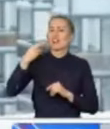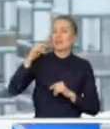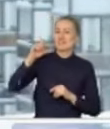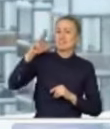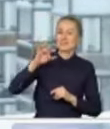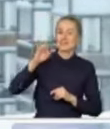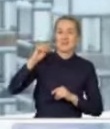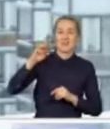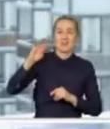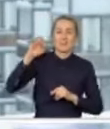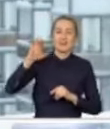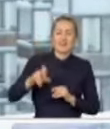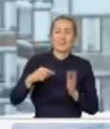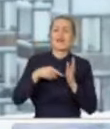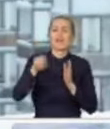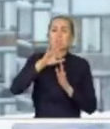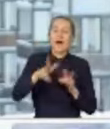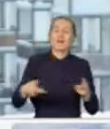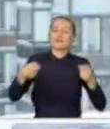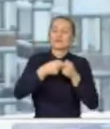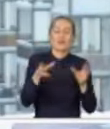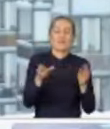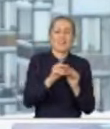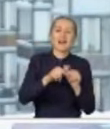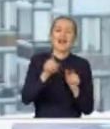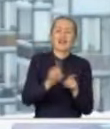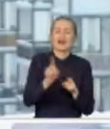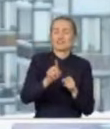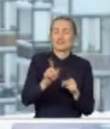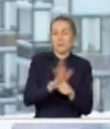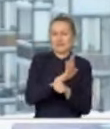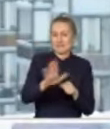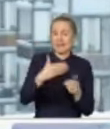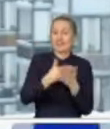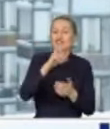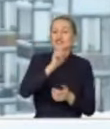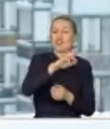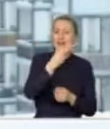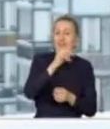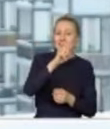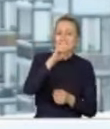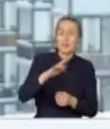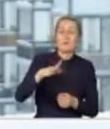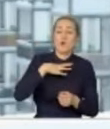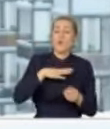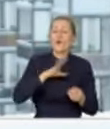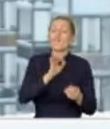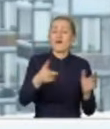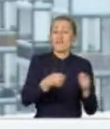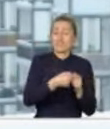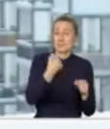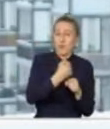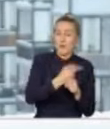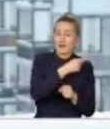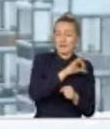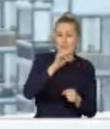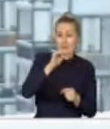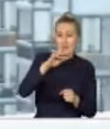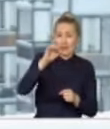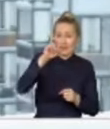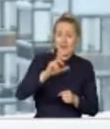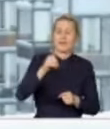łączy nie tylko pewnego rodzaju zażyłość, ale również interesy. Leszek Czarnecki był reprezentowany przez mecenasa Giertycha, kiedy interesowała